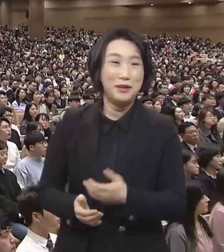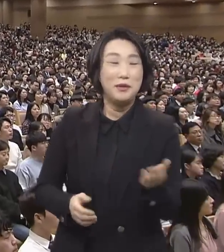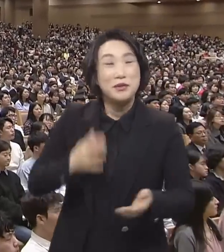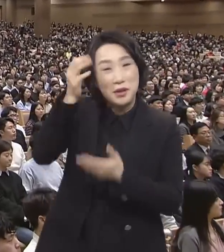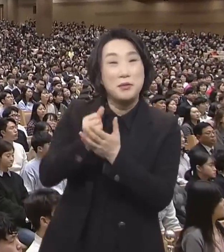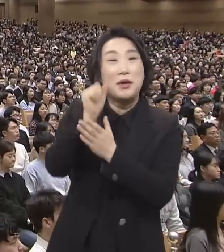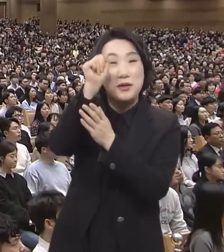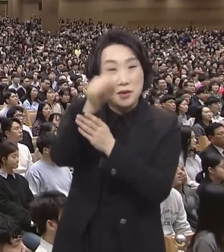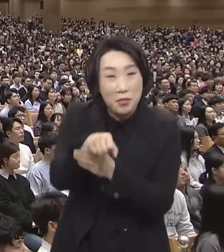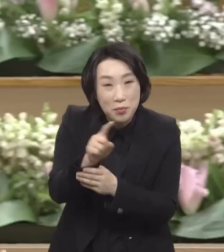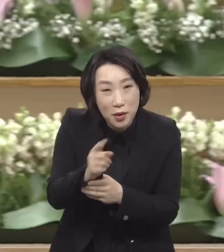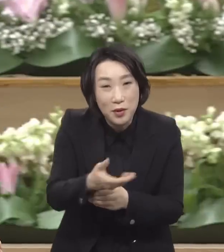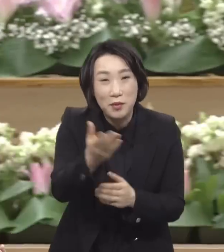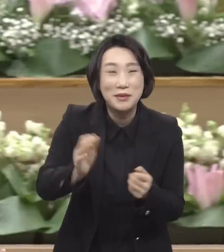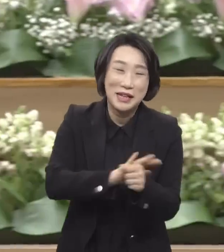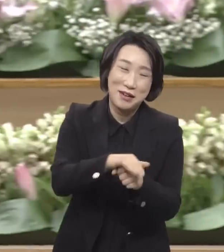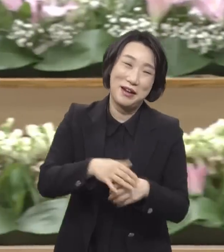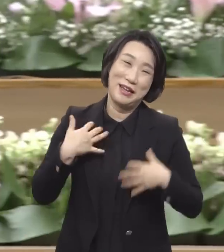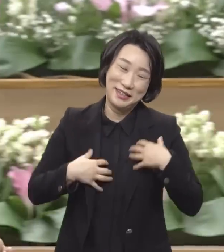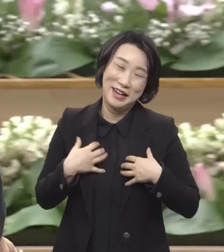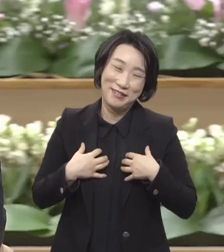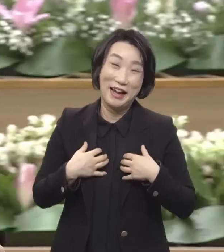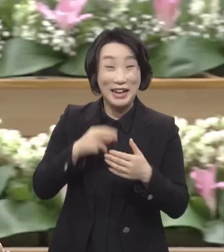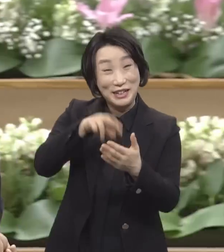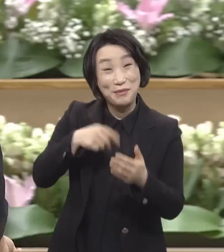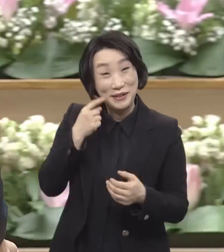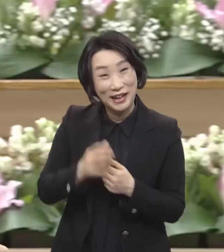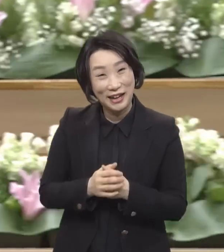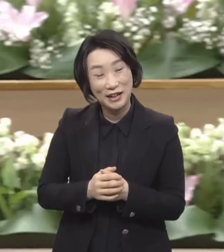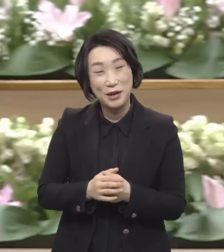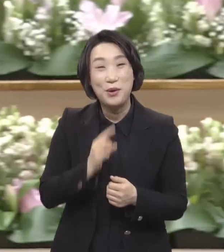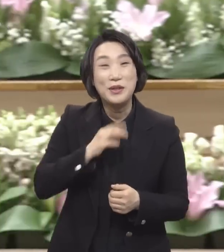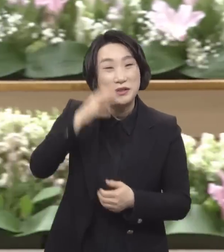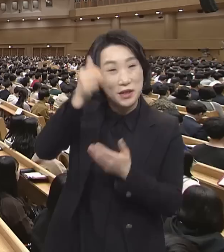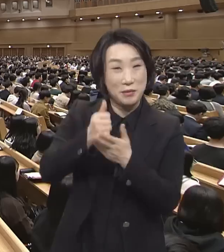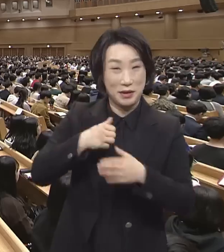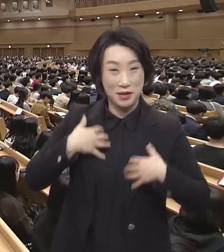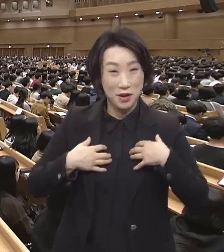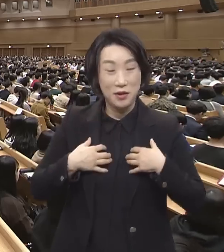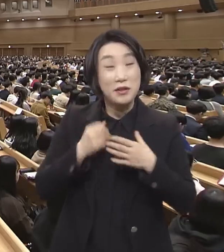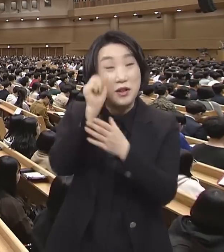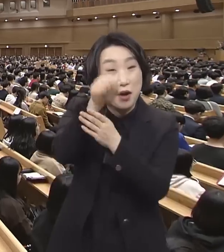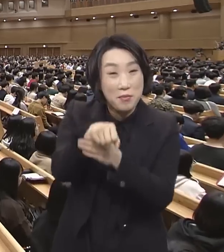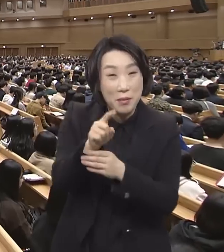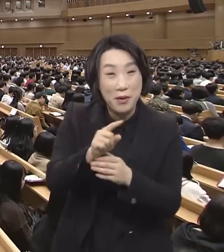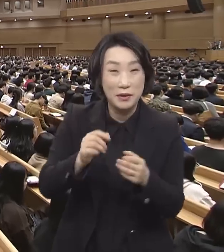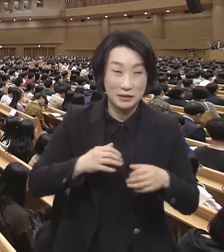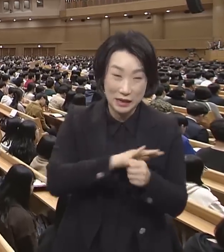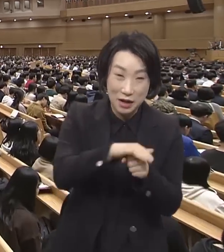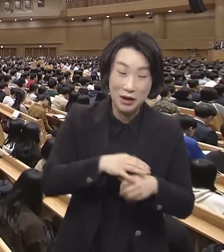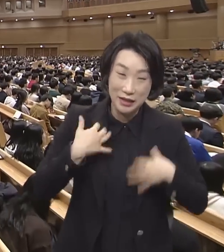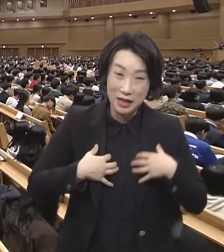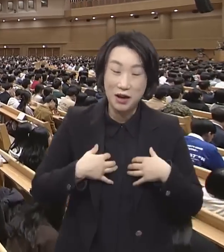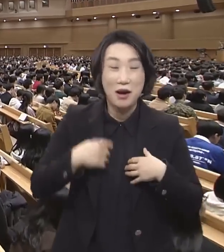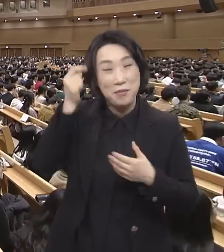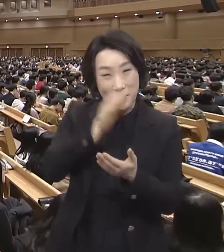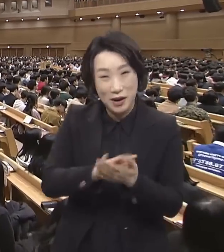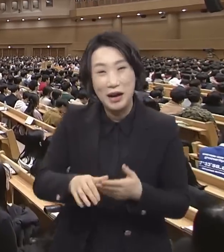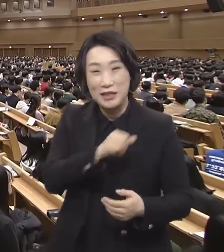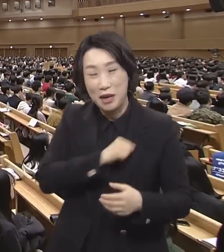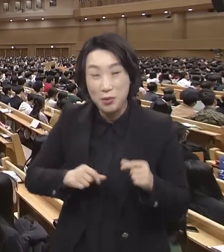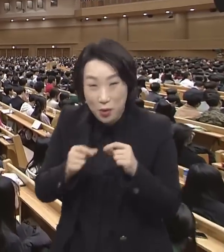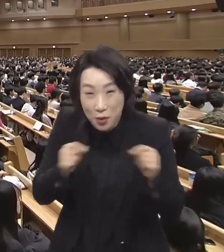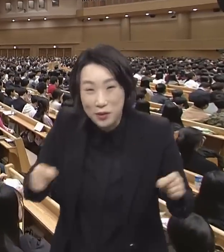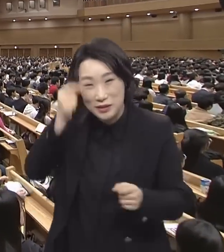성령의 열매는 사랑과 희락과, 읽어봐. 오직 성령의 열매는 사랑과 희락과 화평과 오래